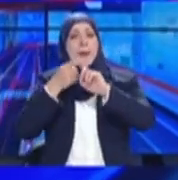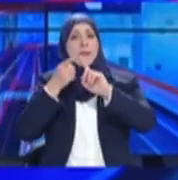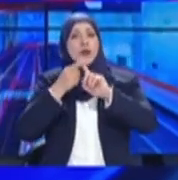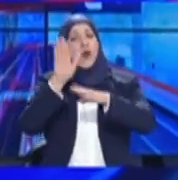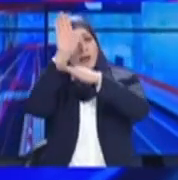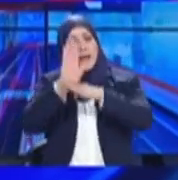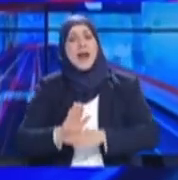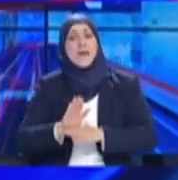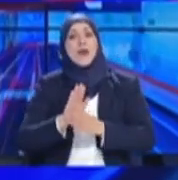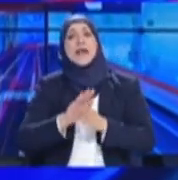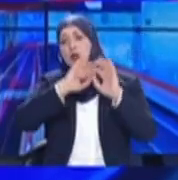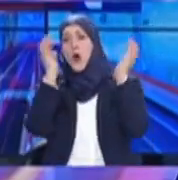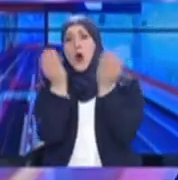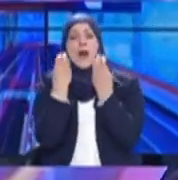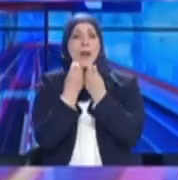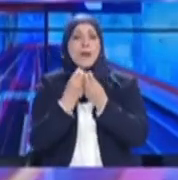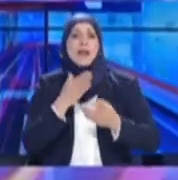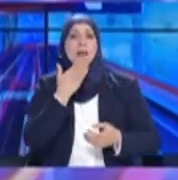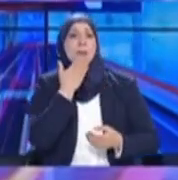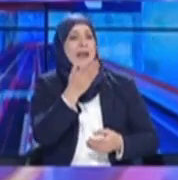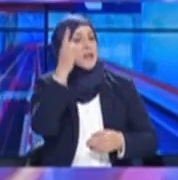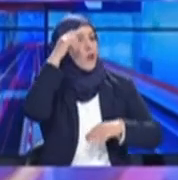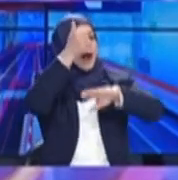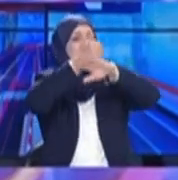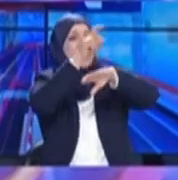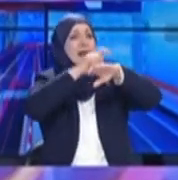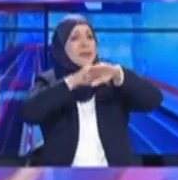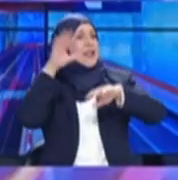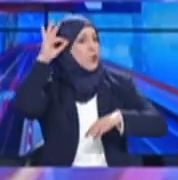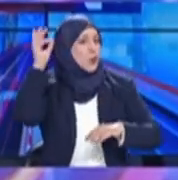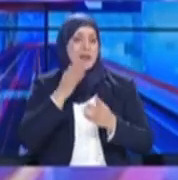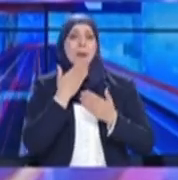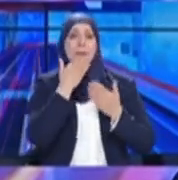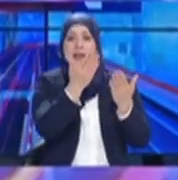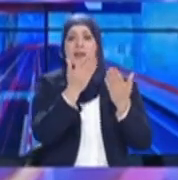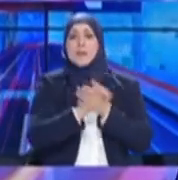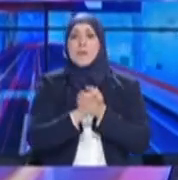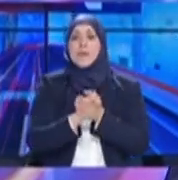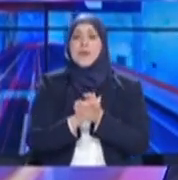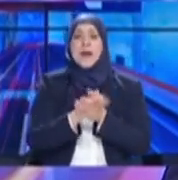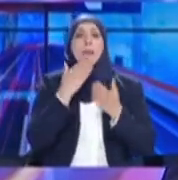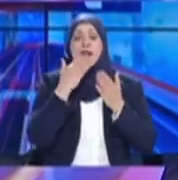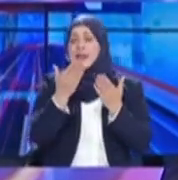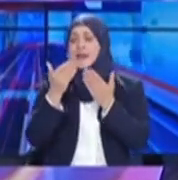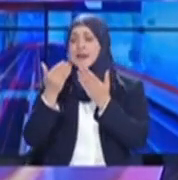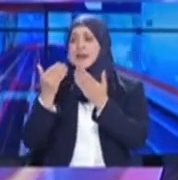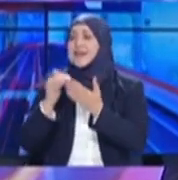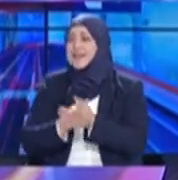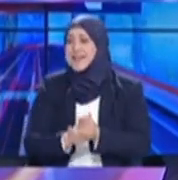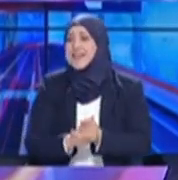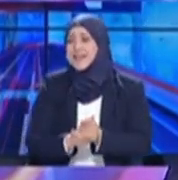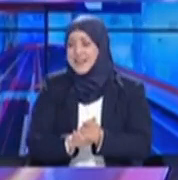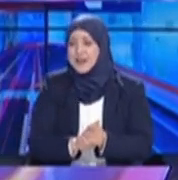سيده سعاد الناس شكرا سيد عبد الرحيم شكرا جزيلا لكن على الحدود نحب نشكر كبار شافيز قانونا